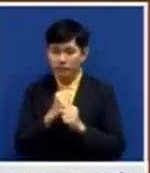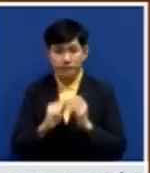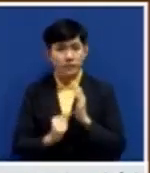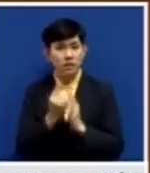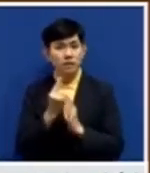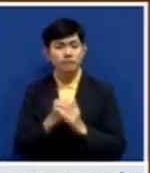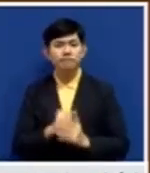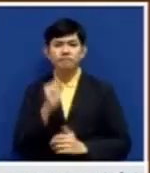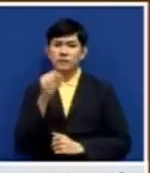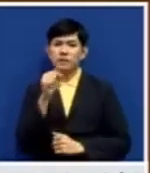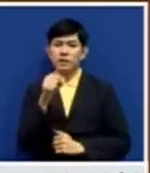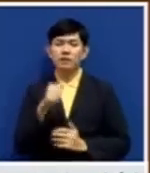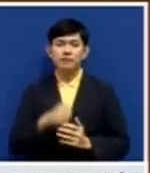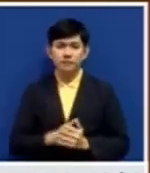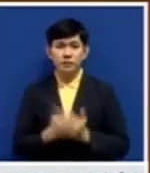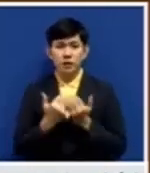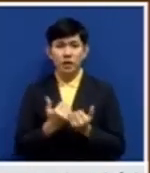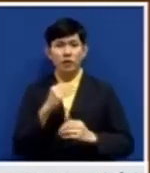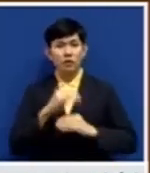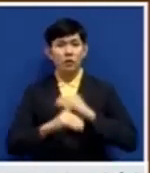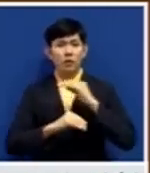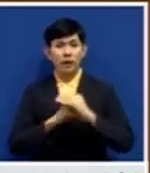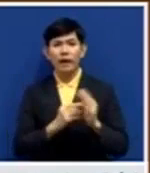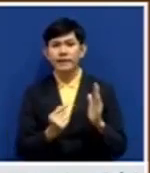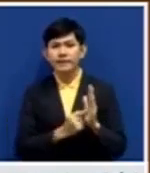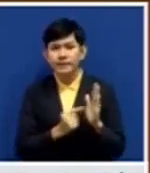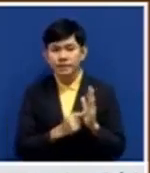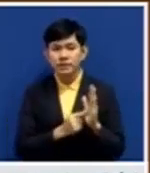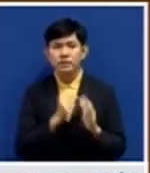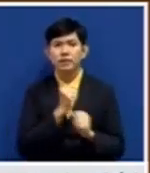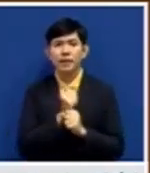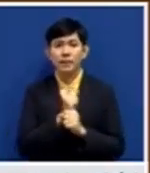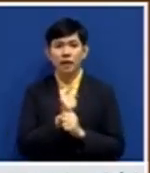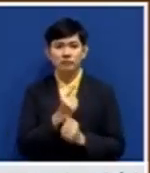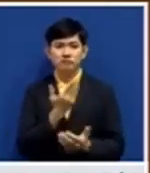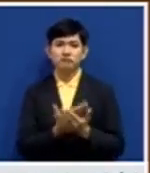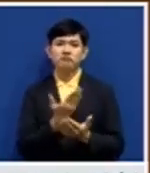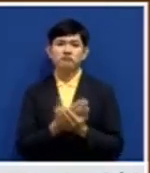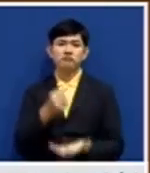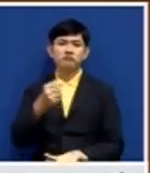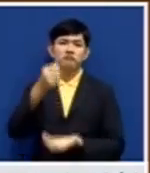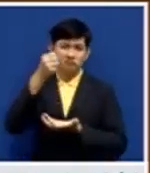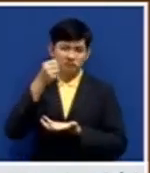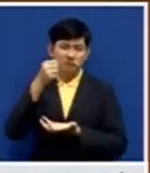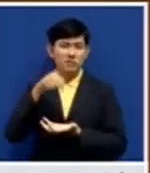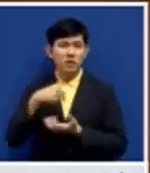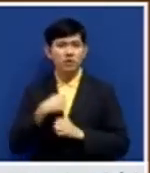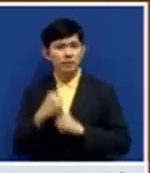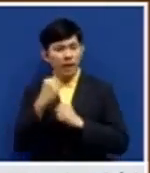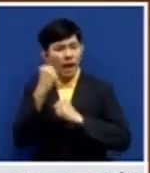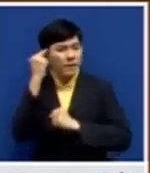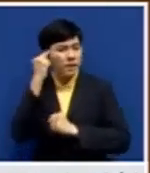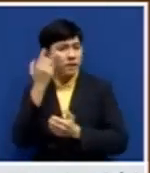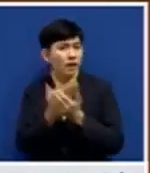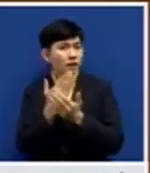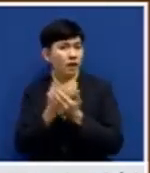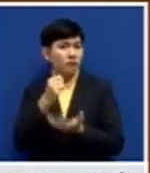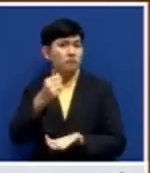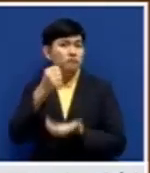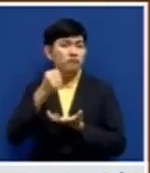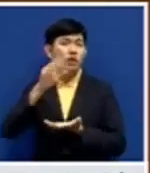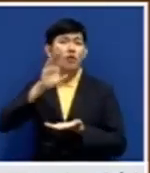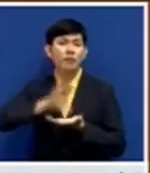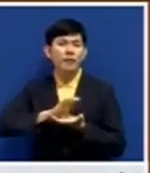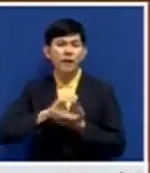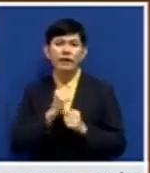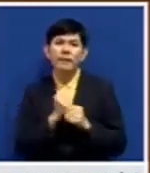งอยู่โครงการเหล่านี้มันก็ต้องอาศัยเงินแล้วก็พยายามคิดว่าหนึ่งงบประมาณจ